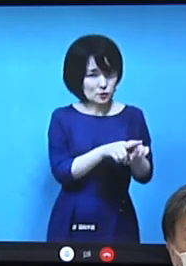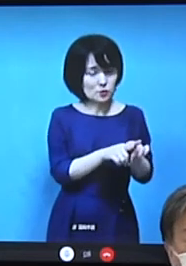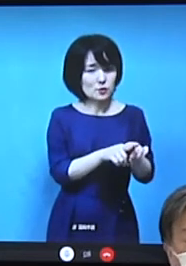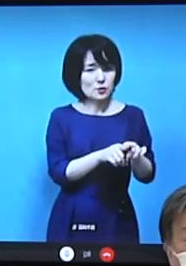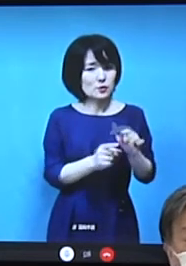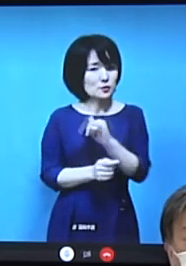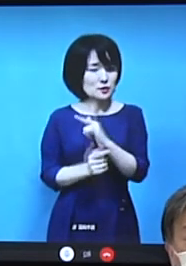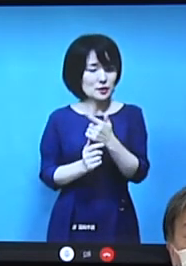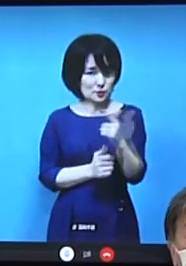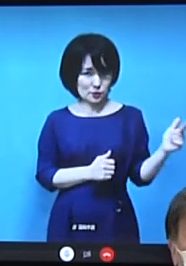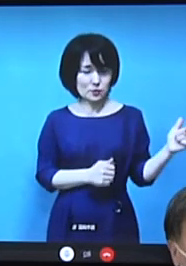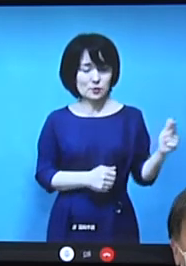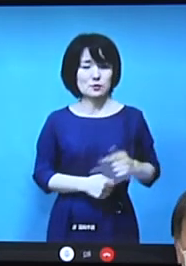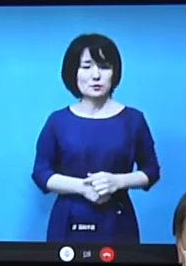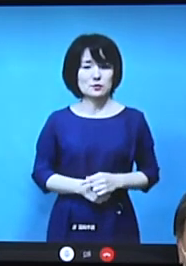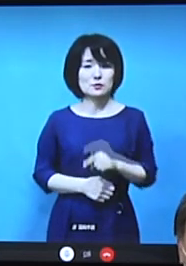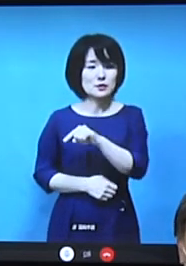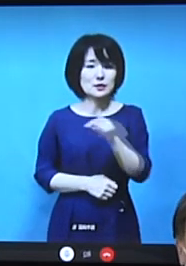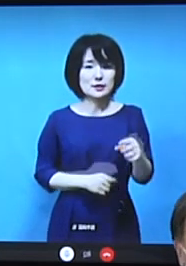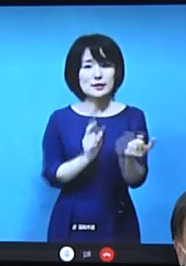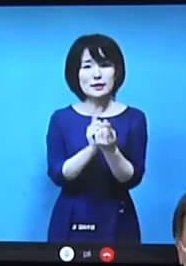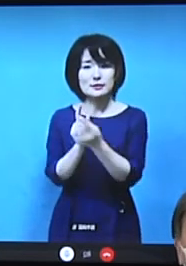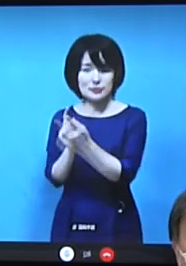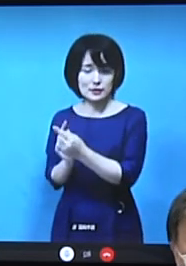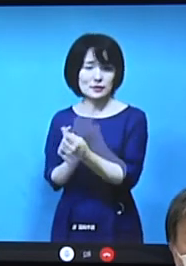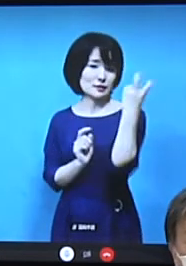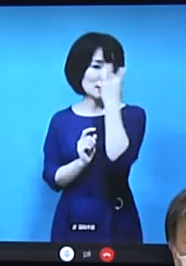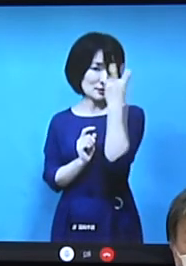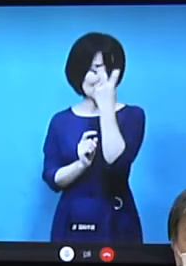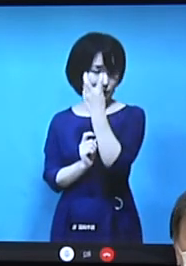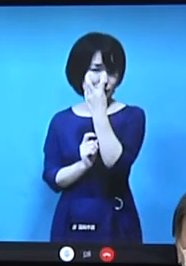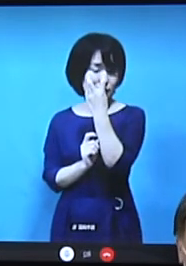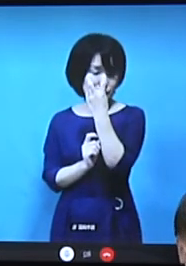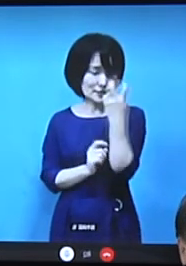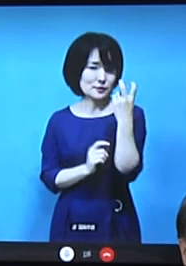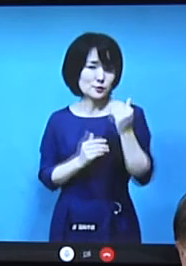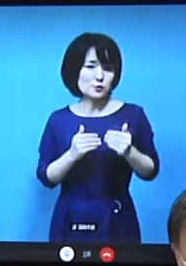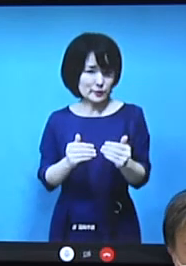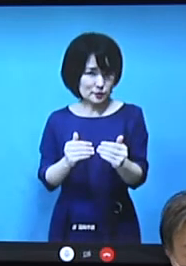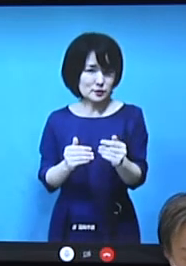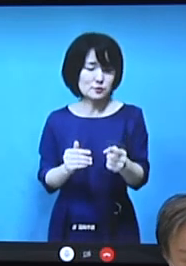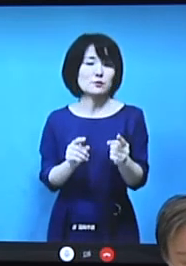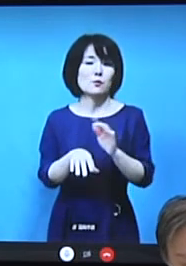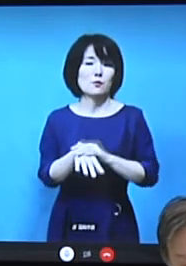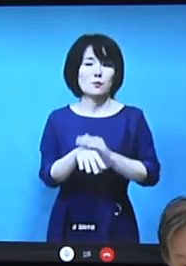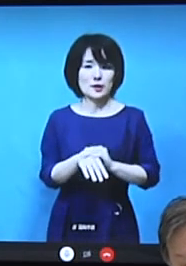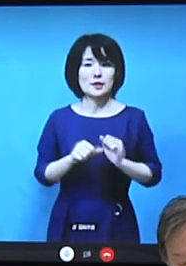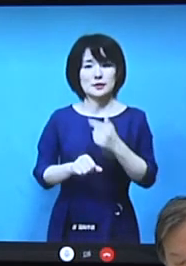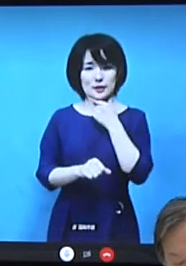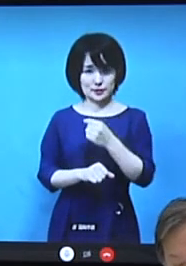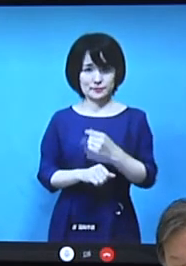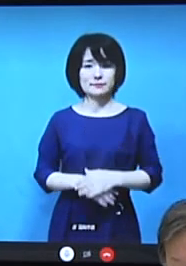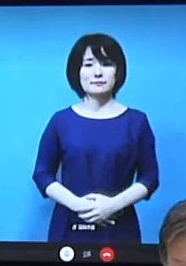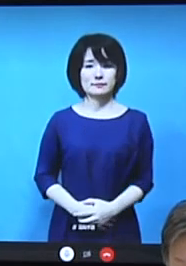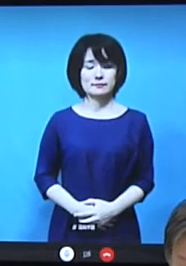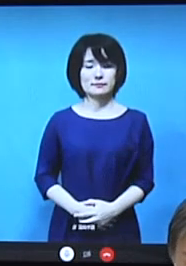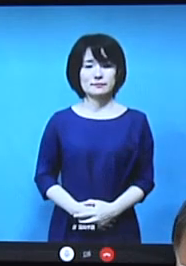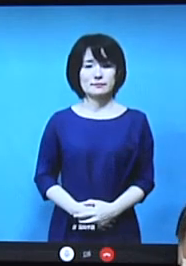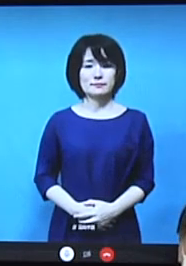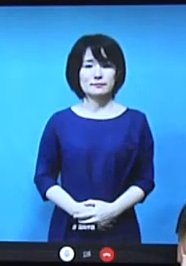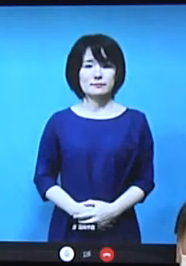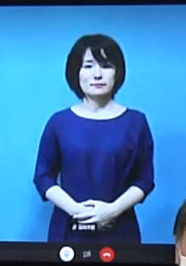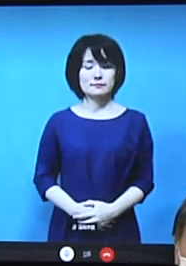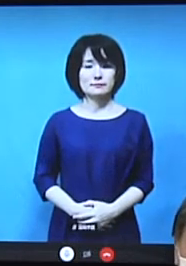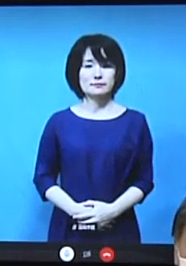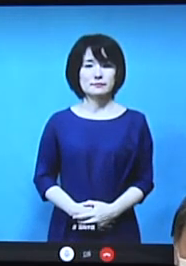ですね、疫学調査で追いかけていくと、そういうふうな対応をしたいと思っています。 わかりました。ありがとうございます